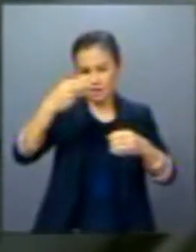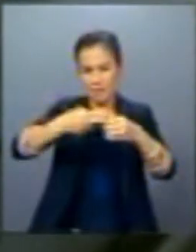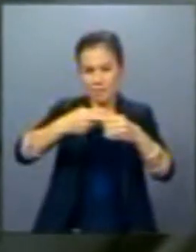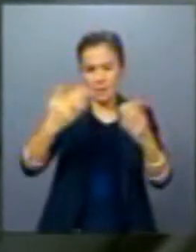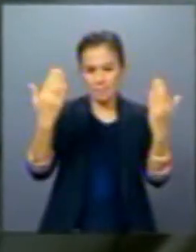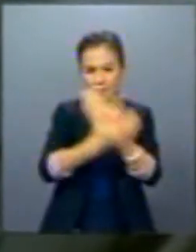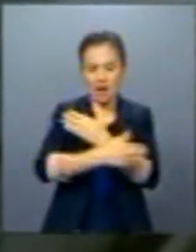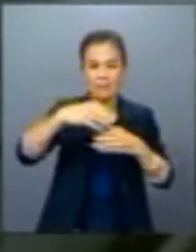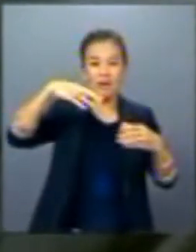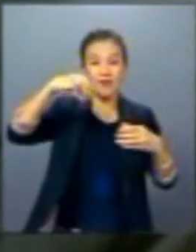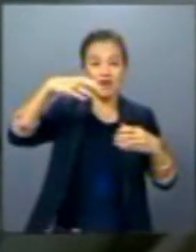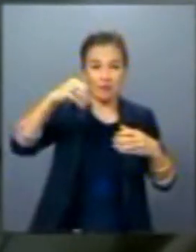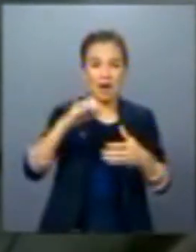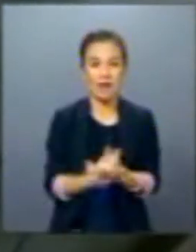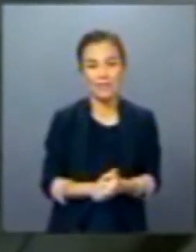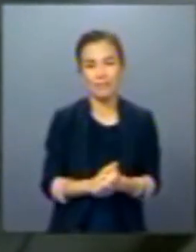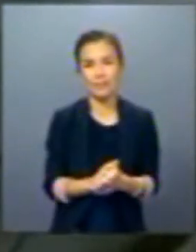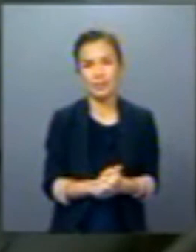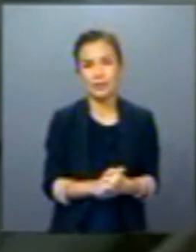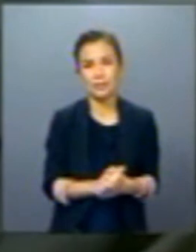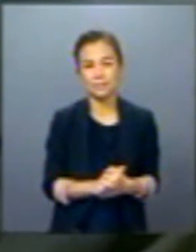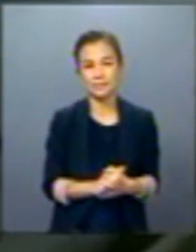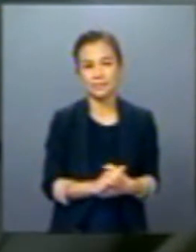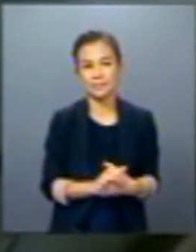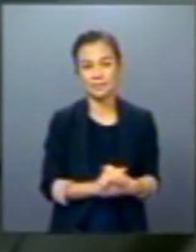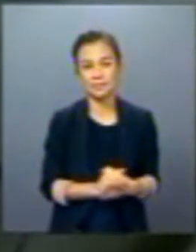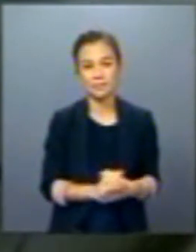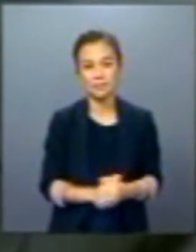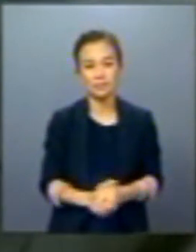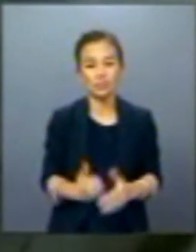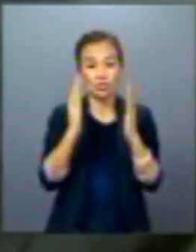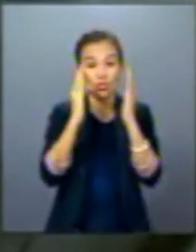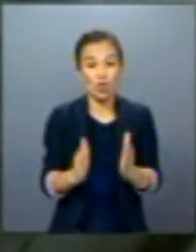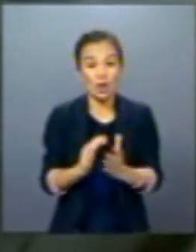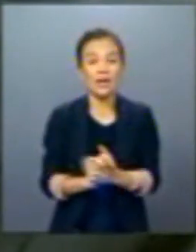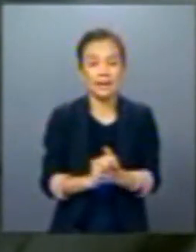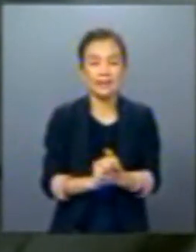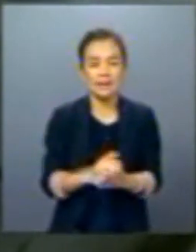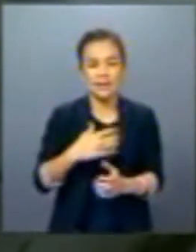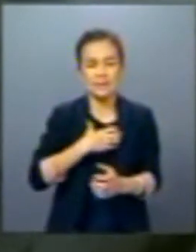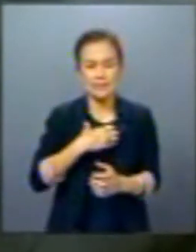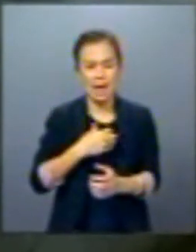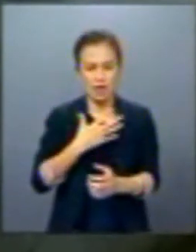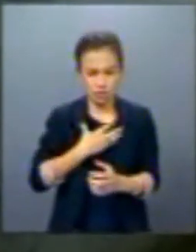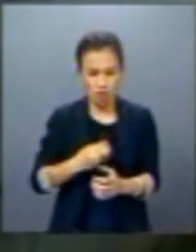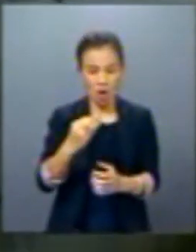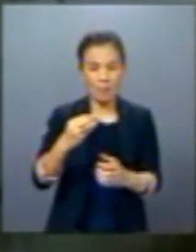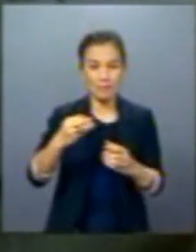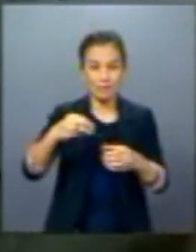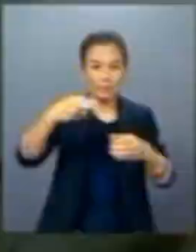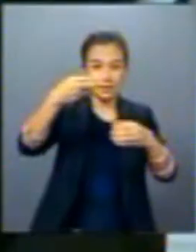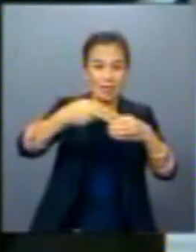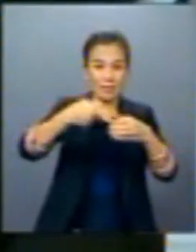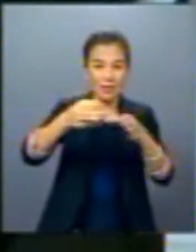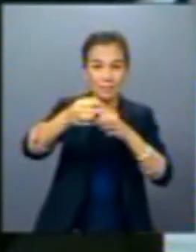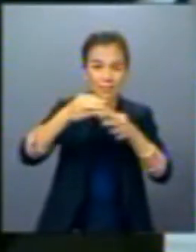ไรต่างๆนะฮะทีนี้คนเนี่ยหมายความว่าคนไทยเราถ้าจะนิยมรถยนต์ไฟฟ้าคงต้องใช้เวล